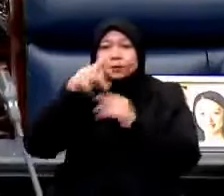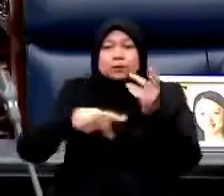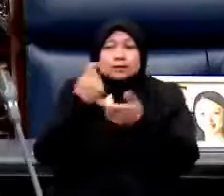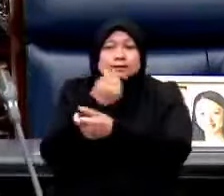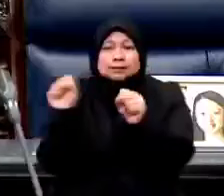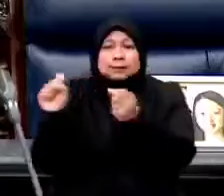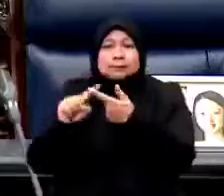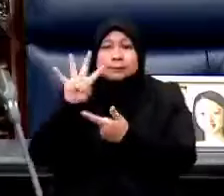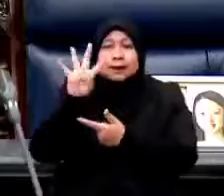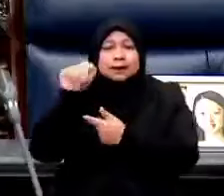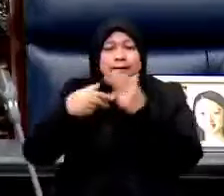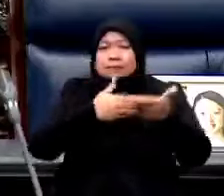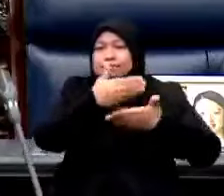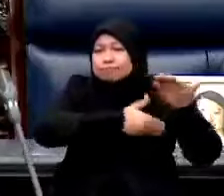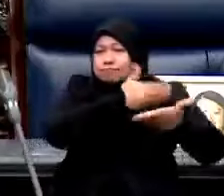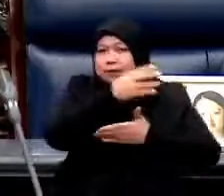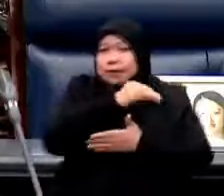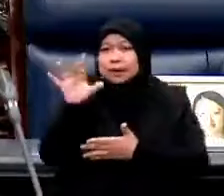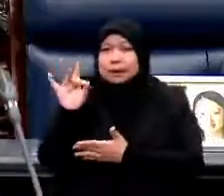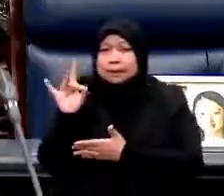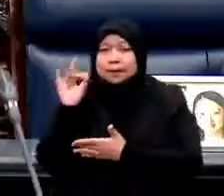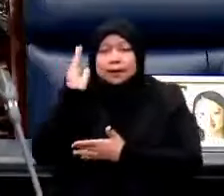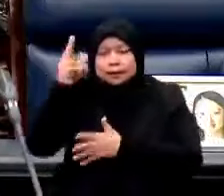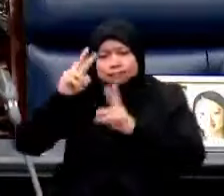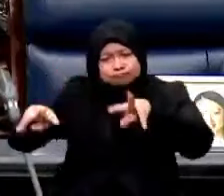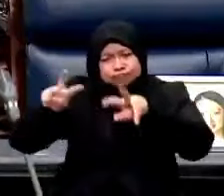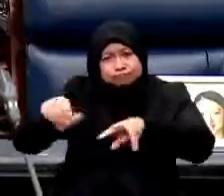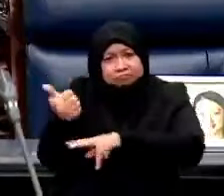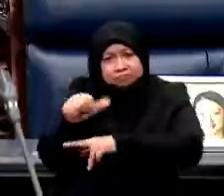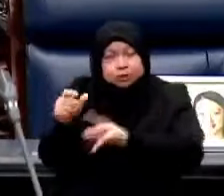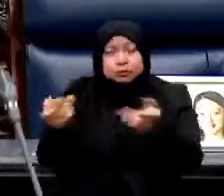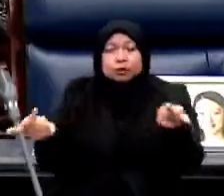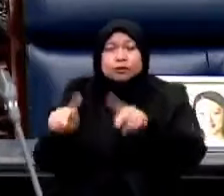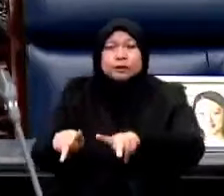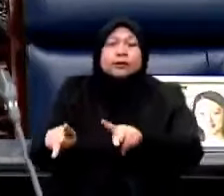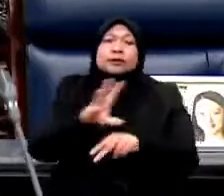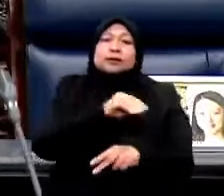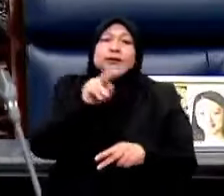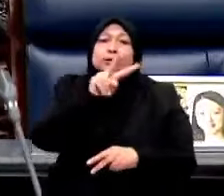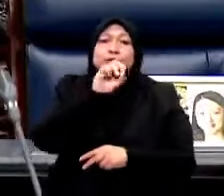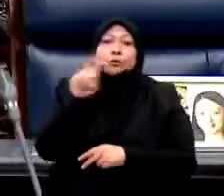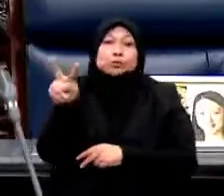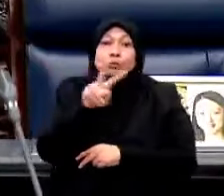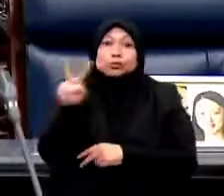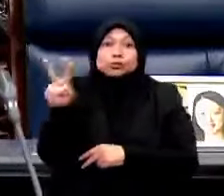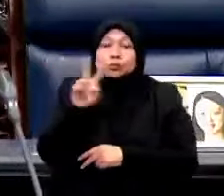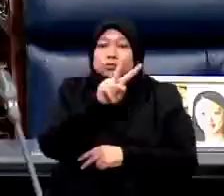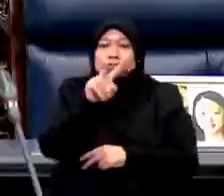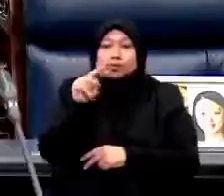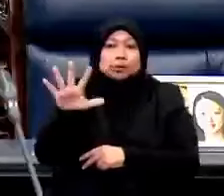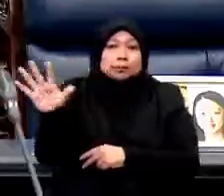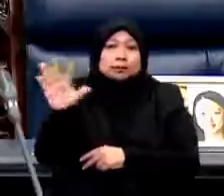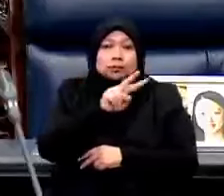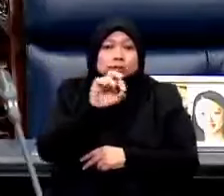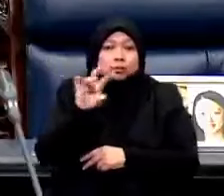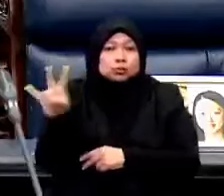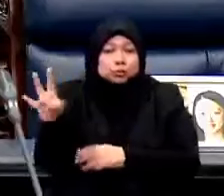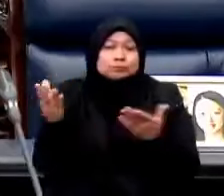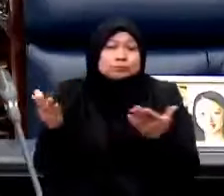siap empat lagi dalam pelaksanaan dan lapan di peringkat analisa tender seterusnya bagi Tahun 2022 2025 dan